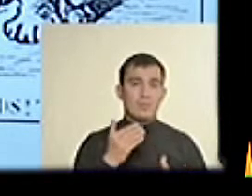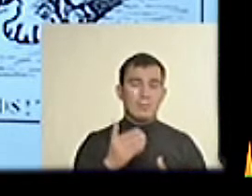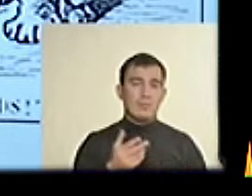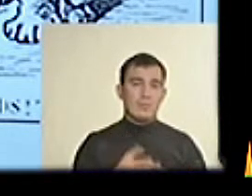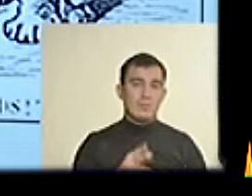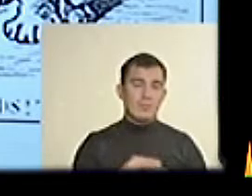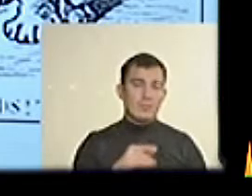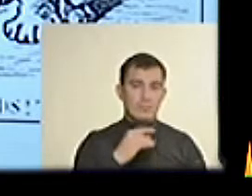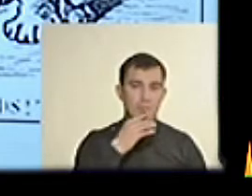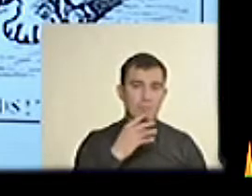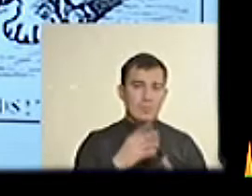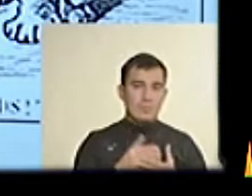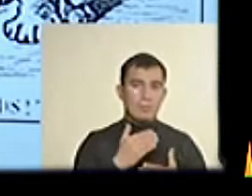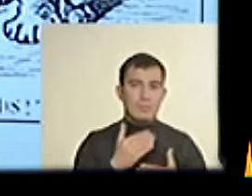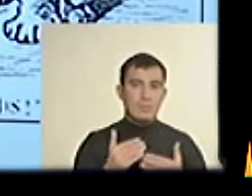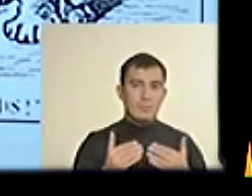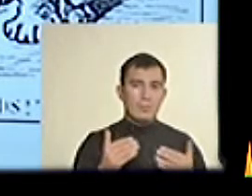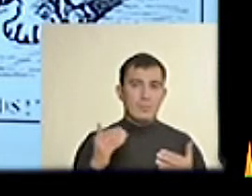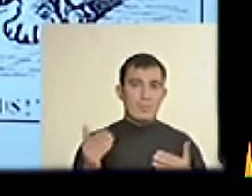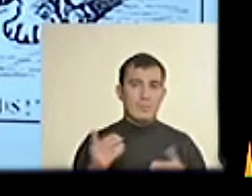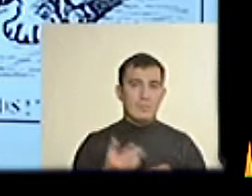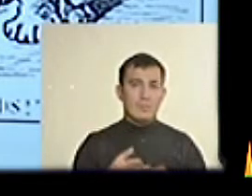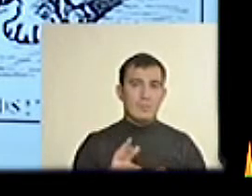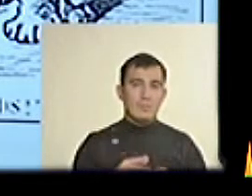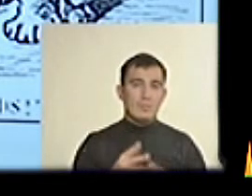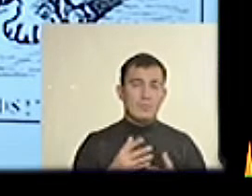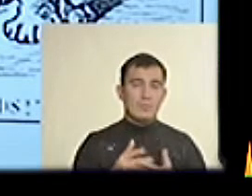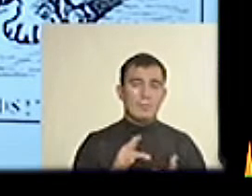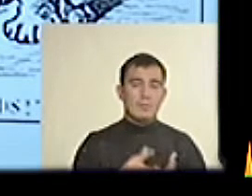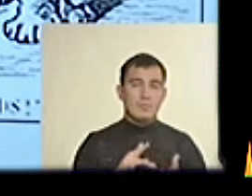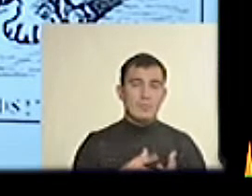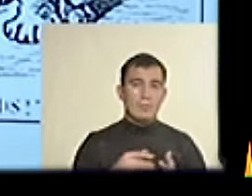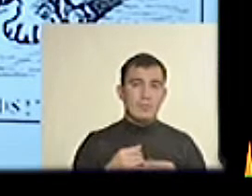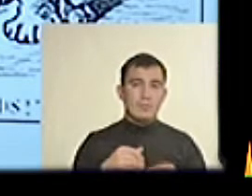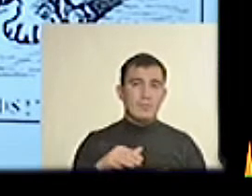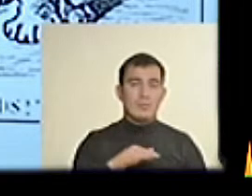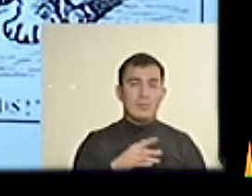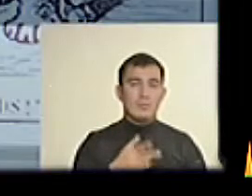ularning manfaati shu O'rta Osiyo xonliklariga to'qnashadi.